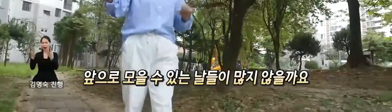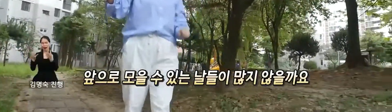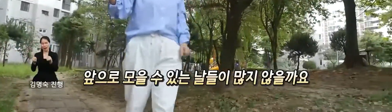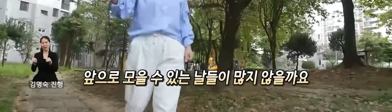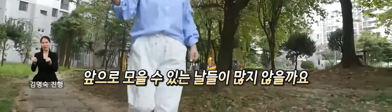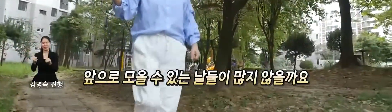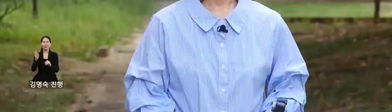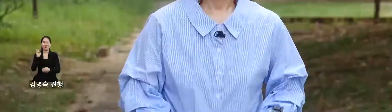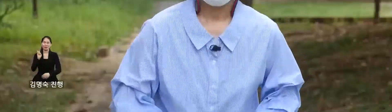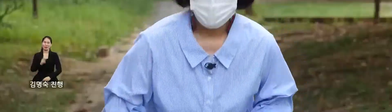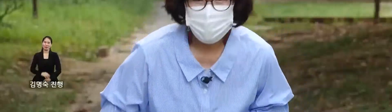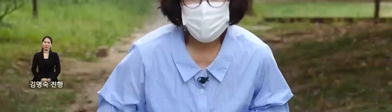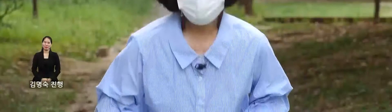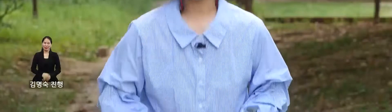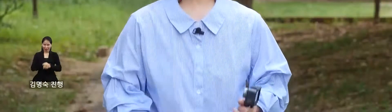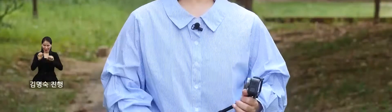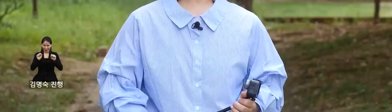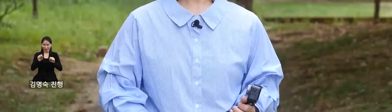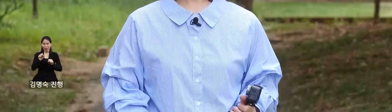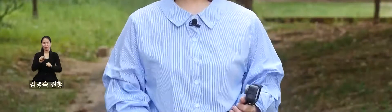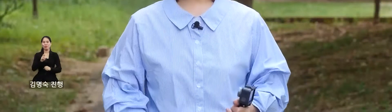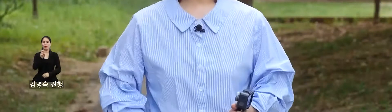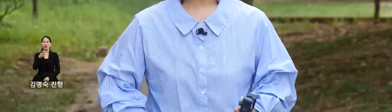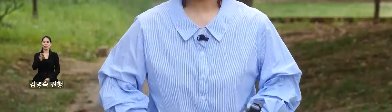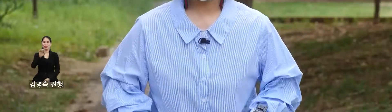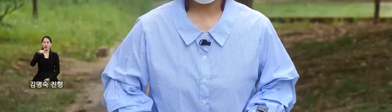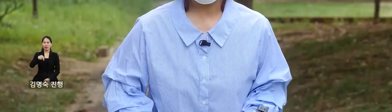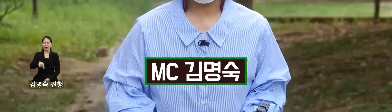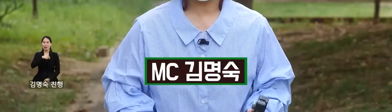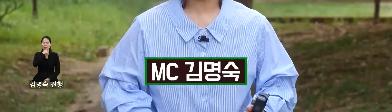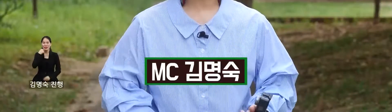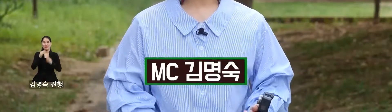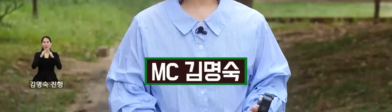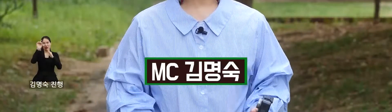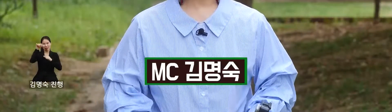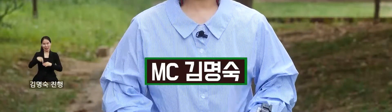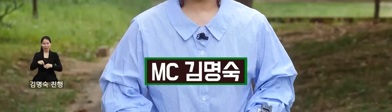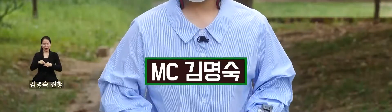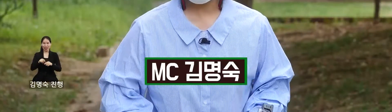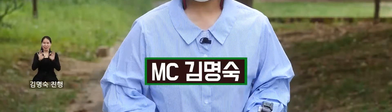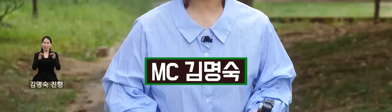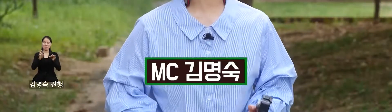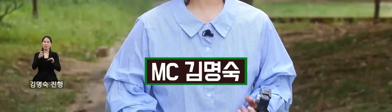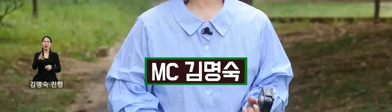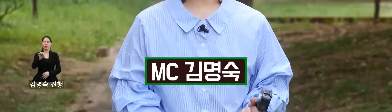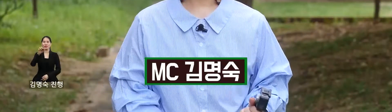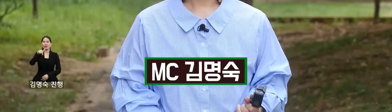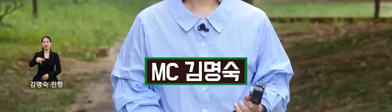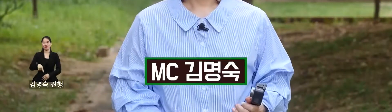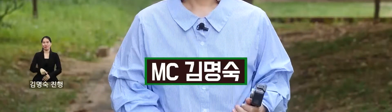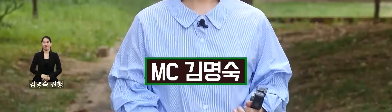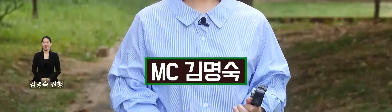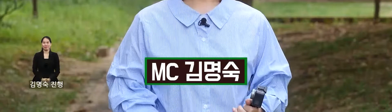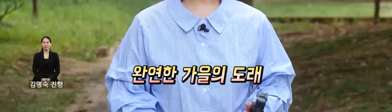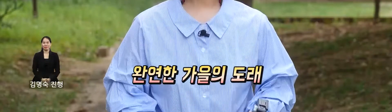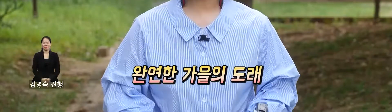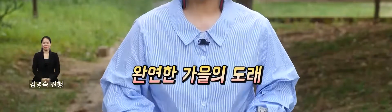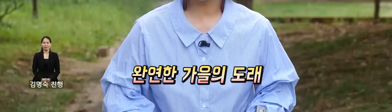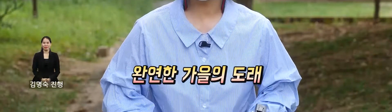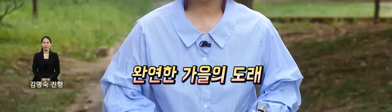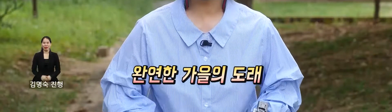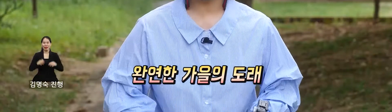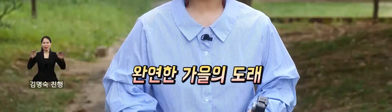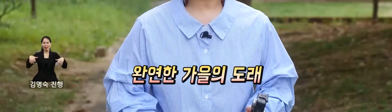많지 않을까요? 안녕하세요. 명숙이의 맛집 천하 진행의 김명숙입니다.